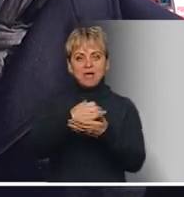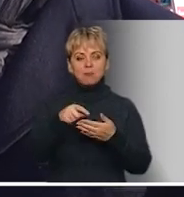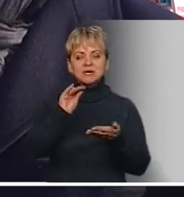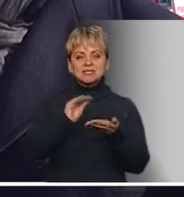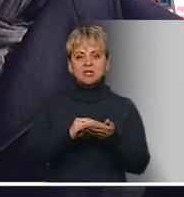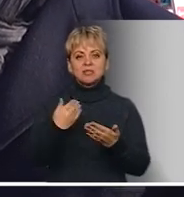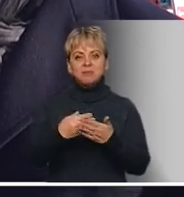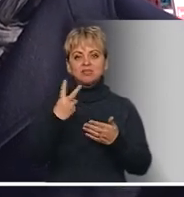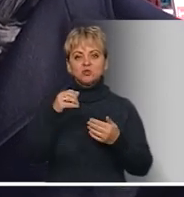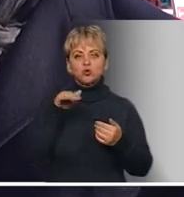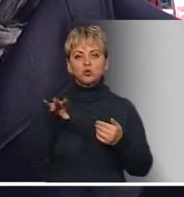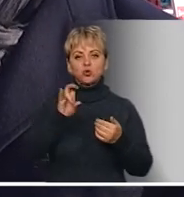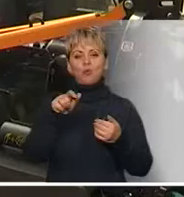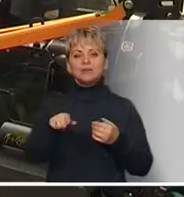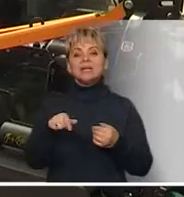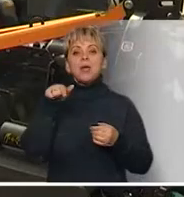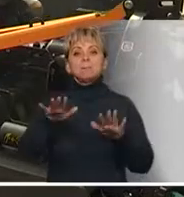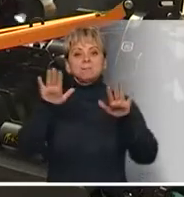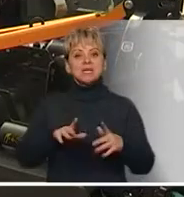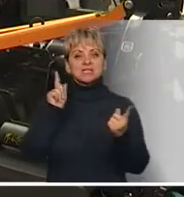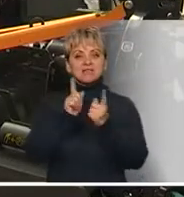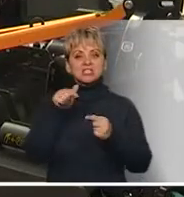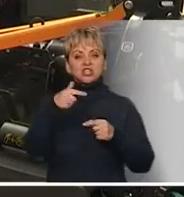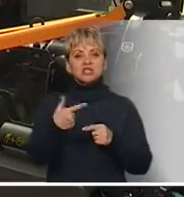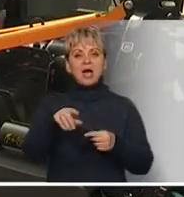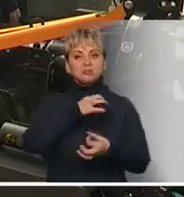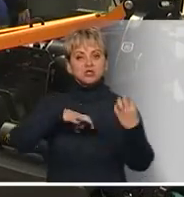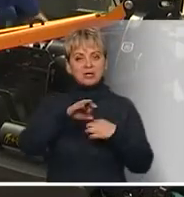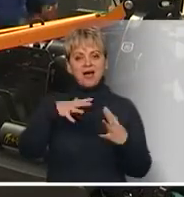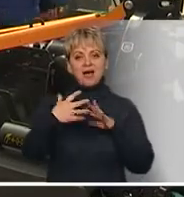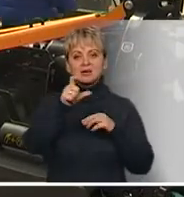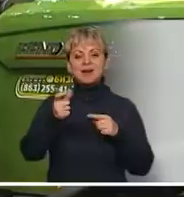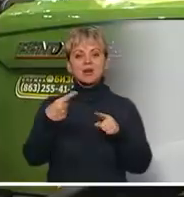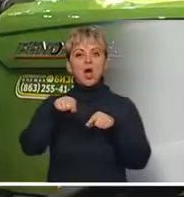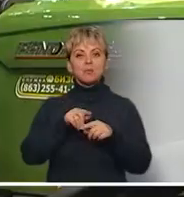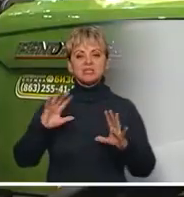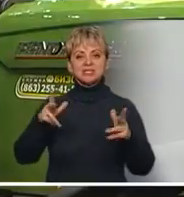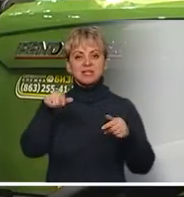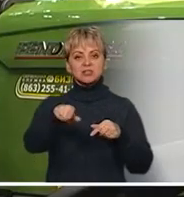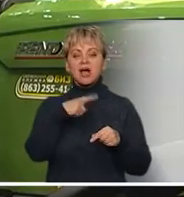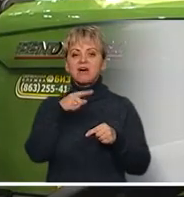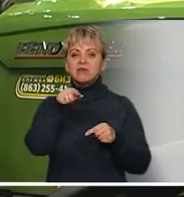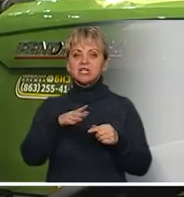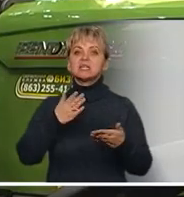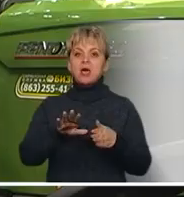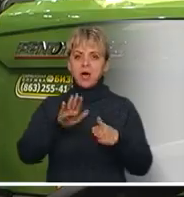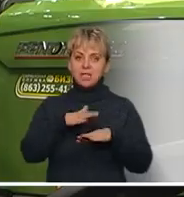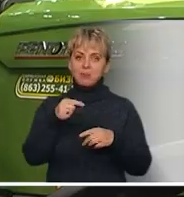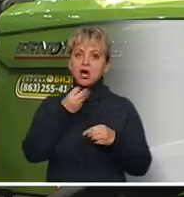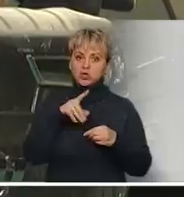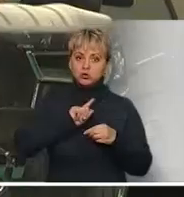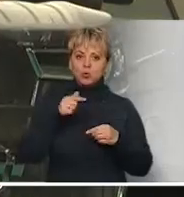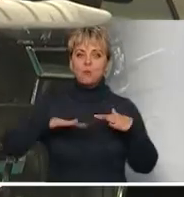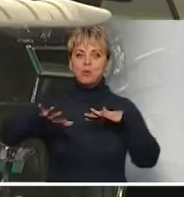среднесуточный намолот составил около 200 тонн. Выставка – место встреч и общения аграриев. Об этих тракторах они говорят с